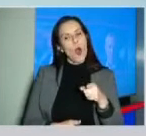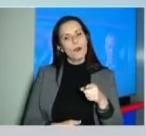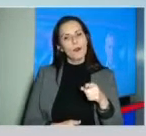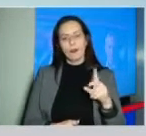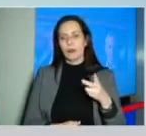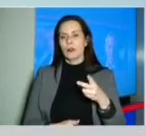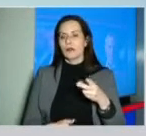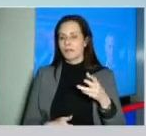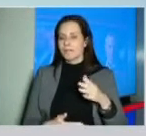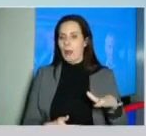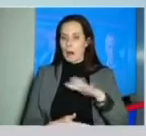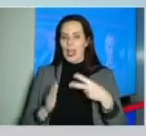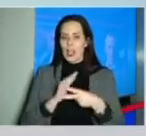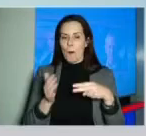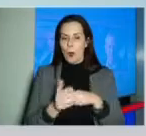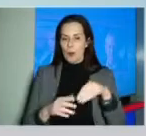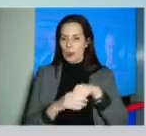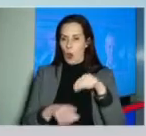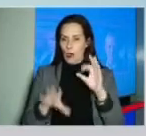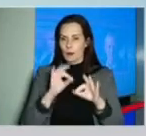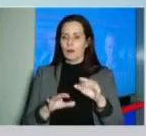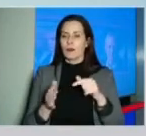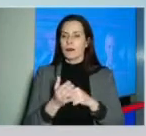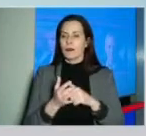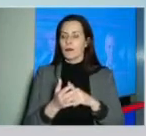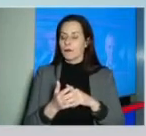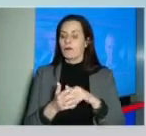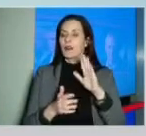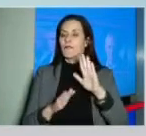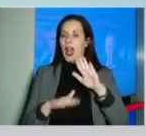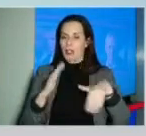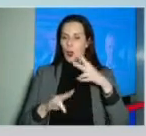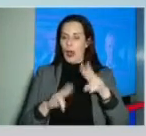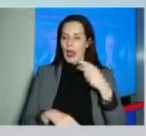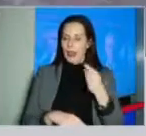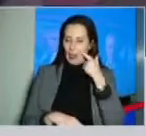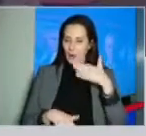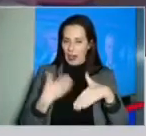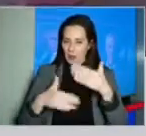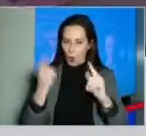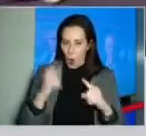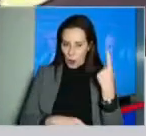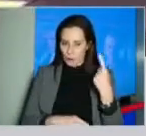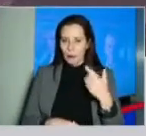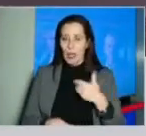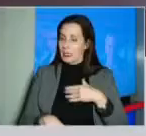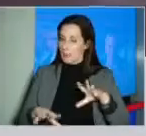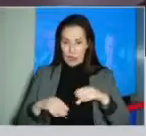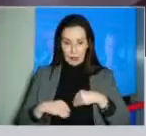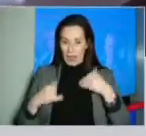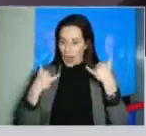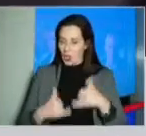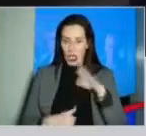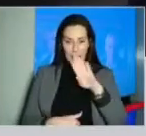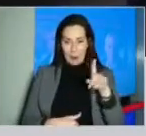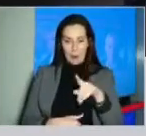של המערכת, של המערכת הפוליטית כרגע בתוך הבחירות אל עבר האירוע הזה, ואז אנחנו נוכל לאט לאט לראות לאן הדברים מתבהרים. אני מסכימה שכרגע